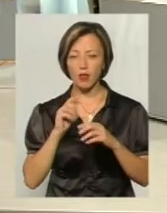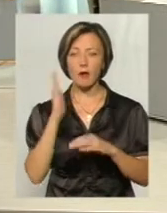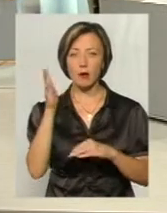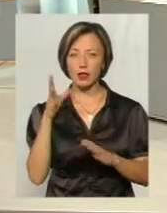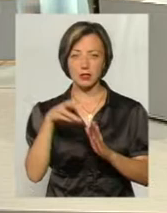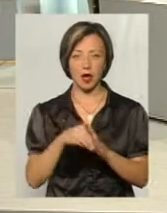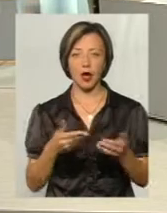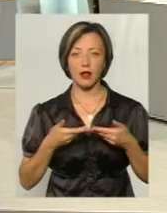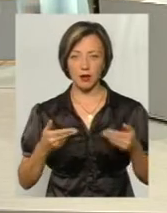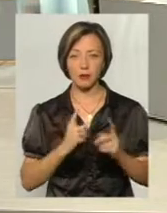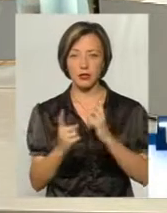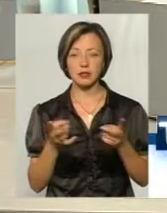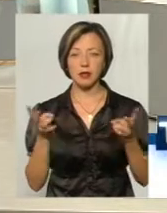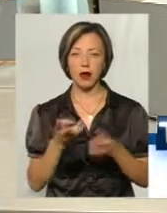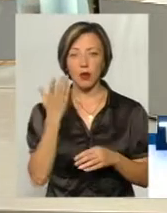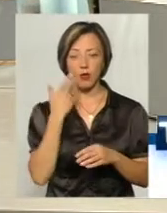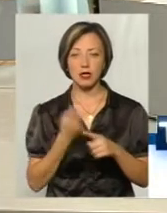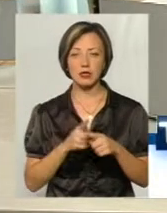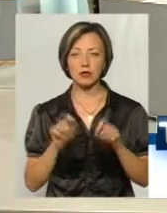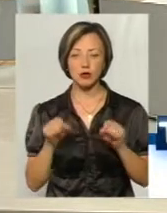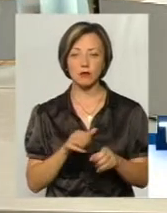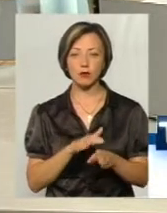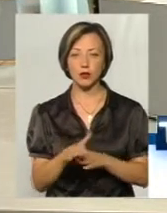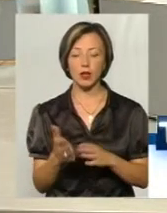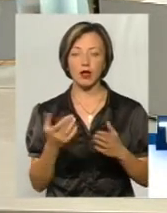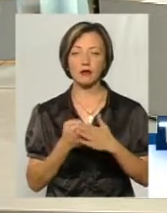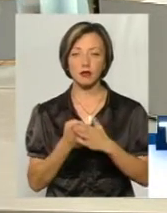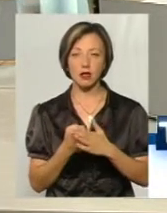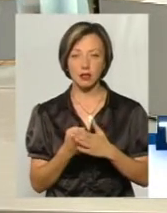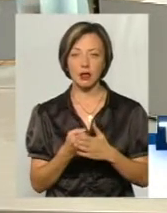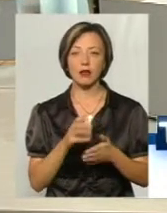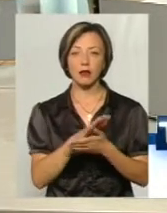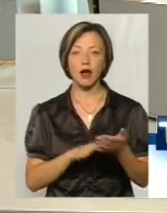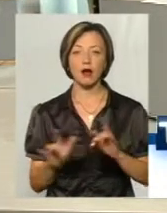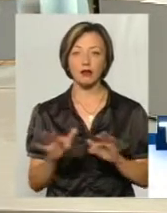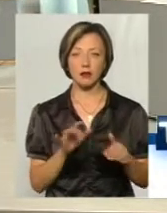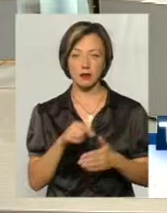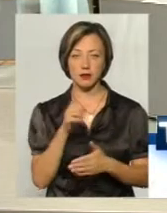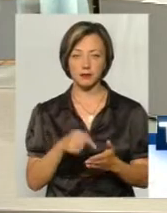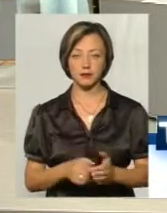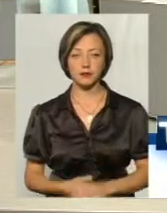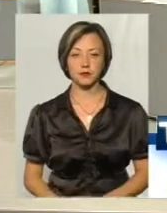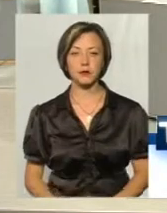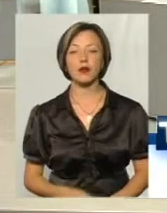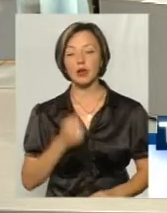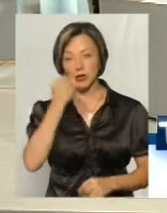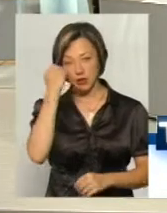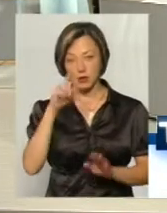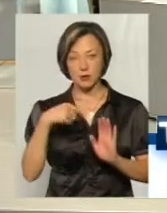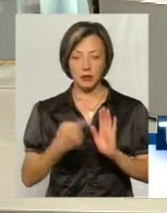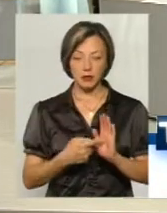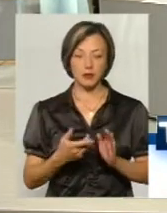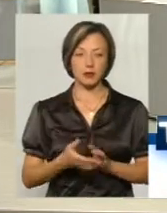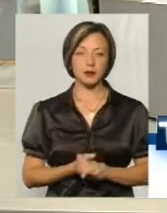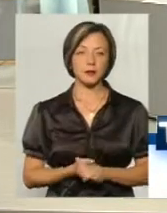а нам їздити треба. Коли це може відбутися і на яких засадах, як нам далі діяти? Дякую, ми почули ваше питання.